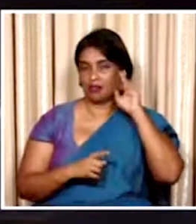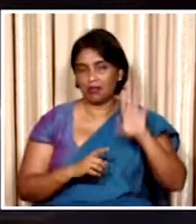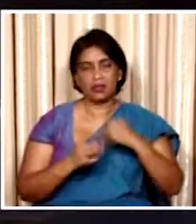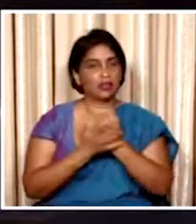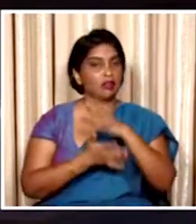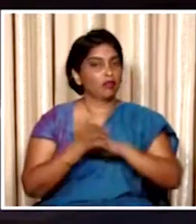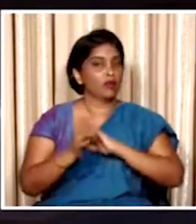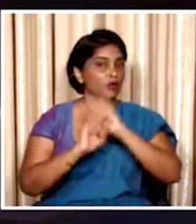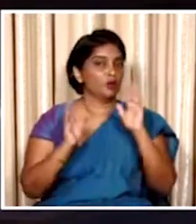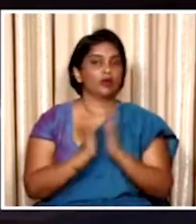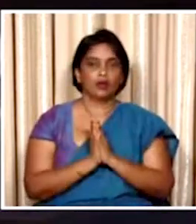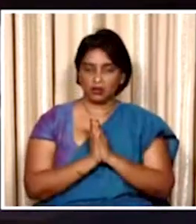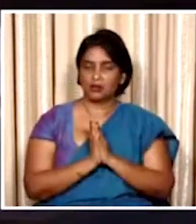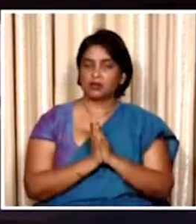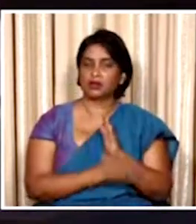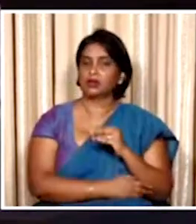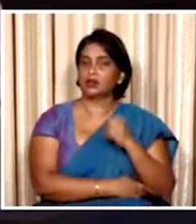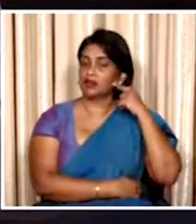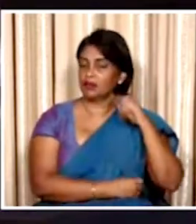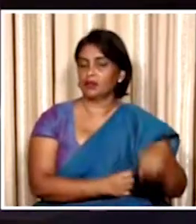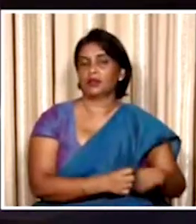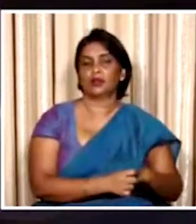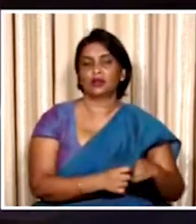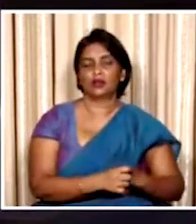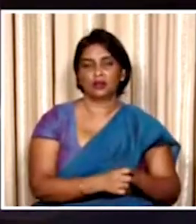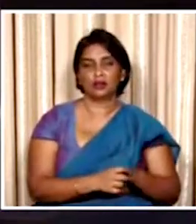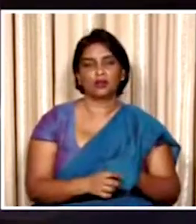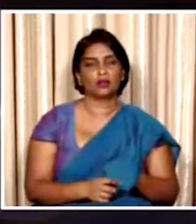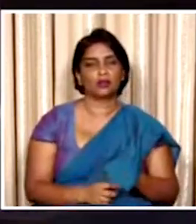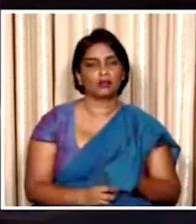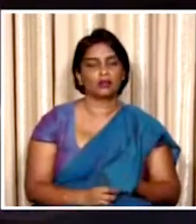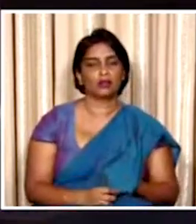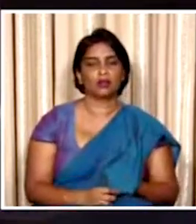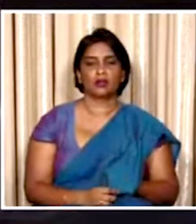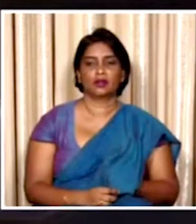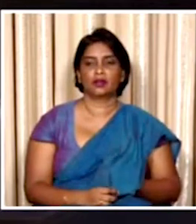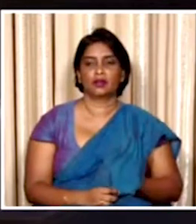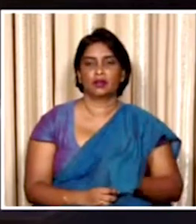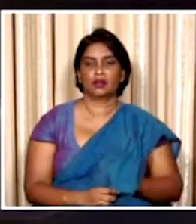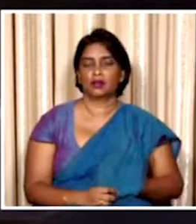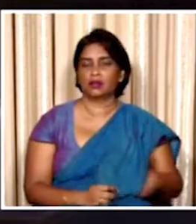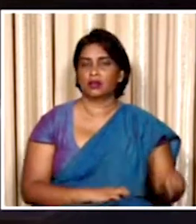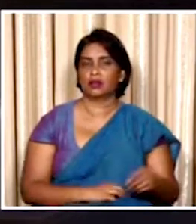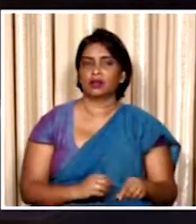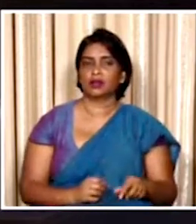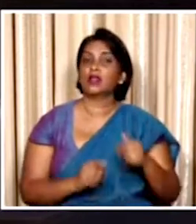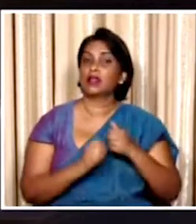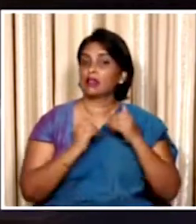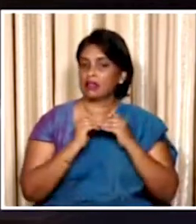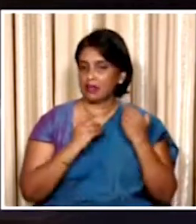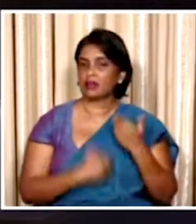එවන පෙස්සන් අරගෙන මෙතන ඇවිල්ලා චෝදනා කරන එක සාධාරණ වෙන්නේ නැහැ. මිනිත්තු දෙකක් කාලයක් තියෙනවා. යුක්ති සහගත වෙන්නේ නැහැ. ඒ